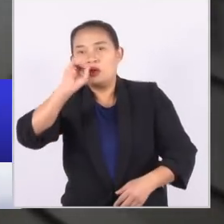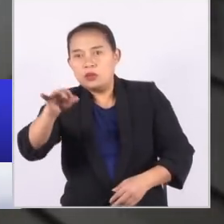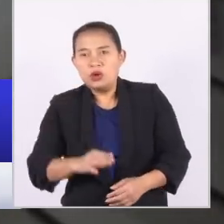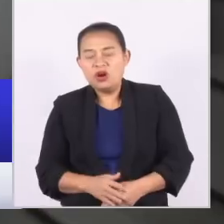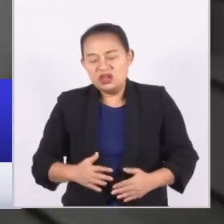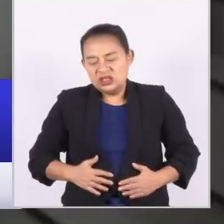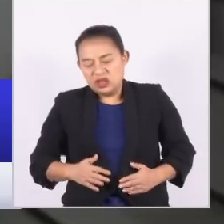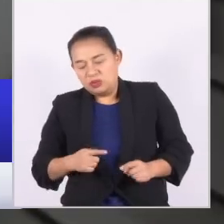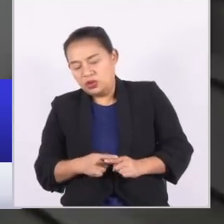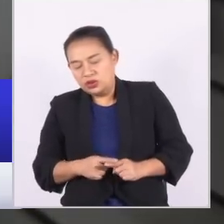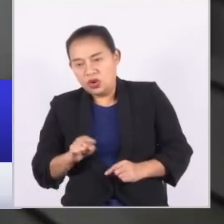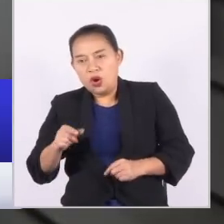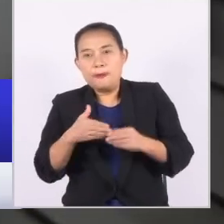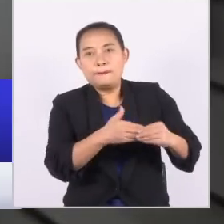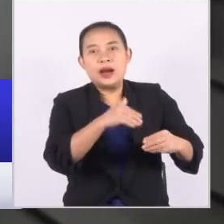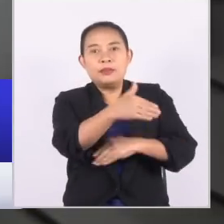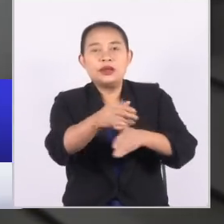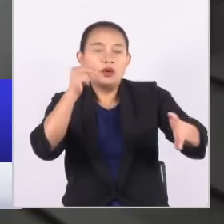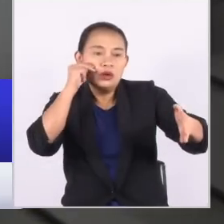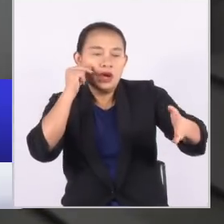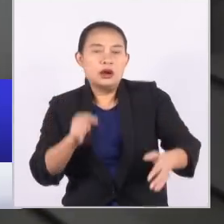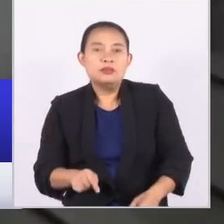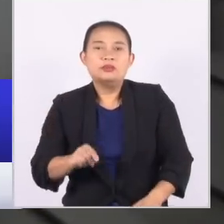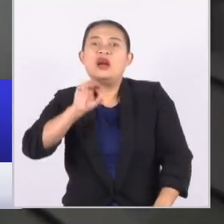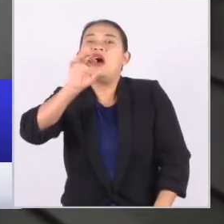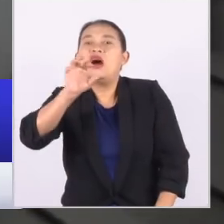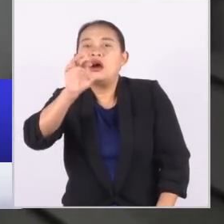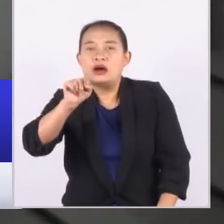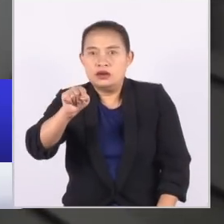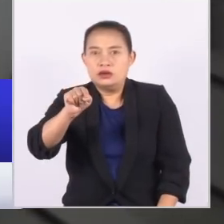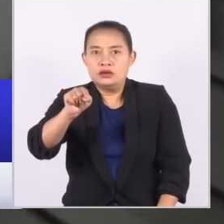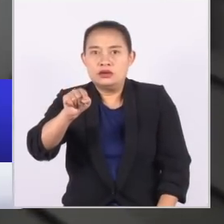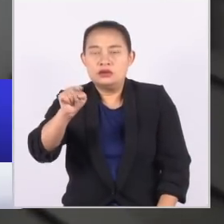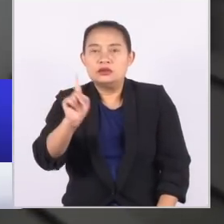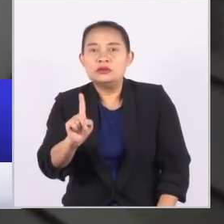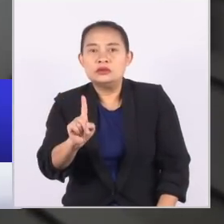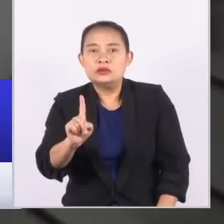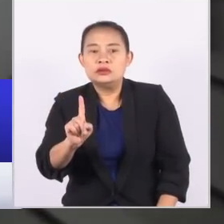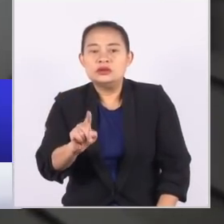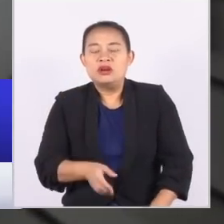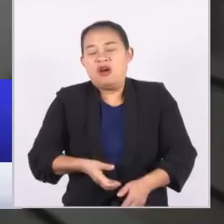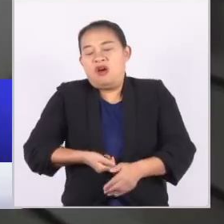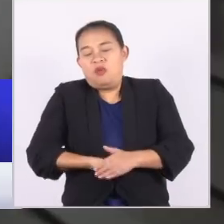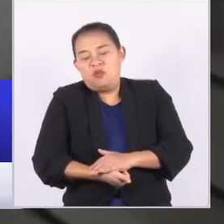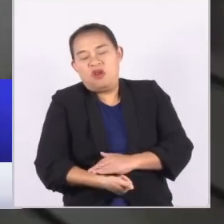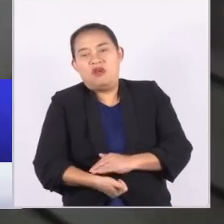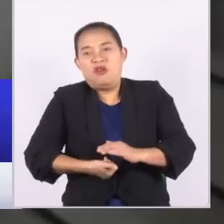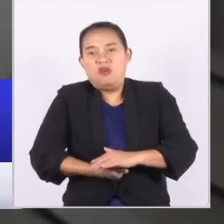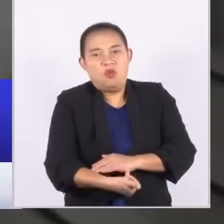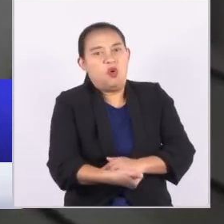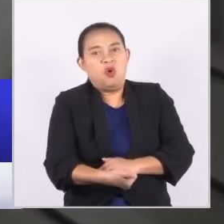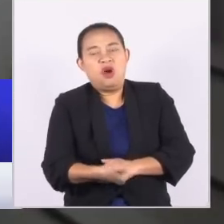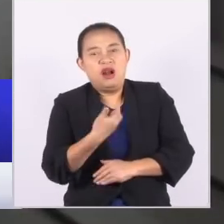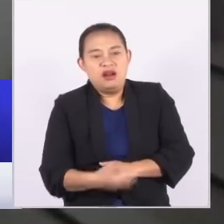ำรวจก็พาไปส่งเข้าห้องน้ำสักพักเขาตะโกนเรียกตำรวจว่าเขาคลอดลูกนะคือบอกว่าเด็กเนี่ยหัวโ